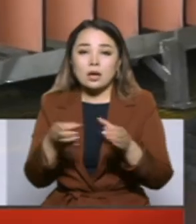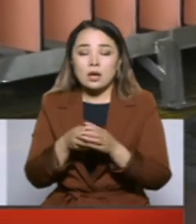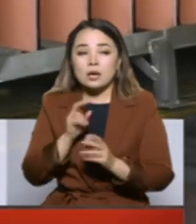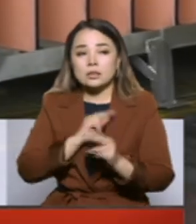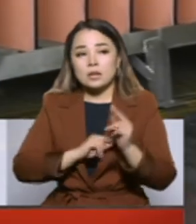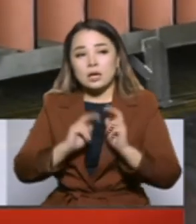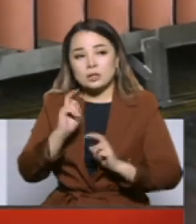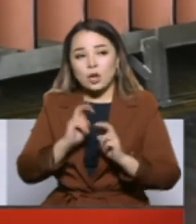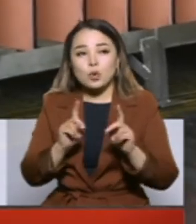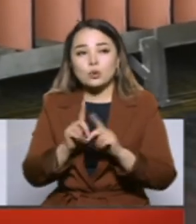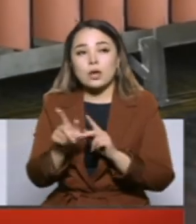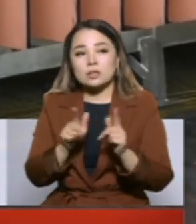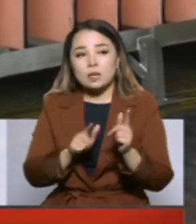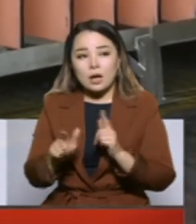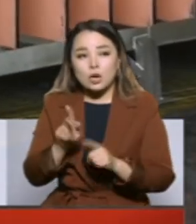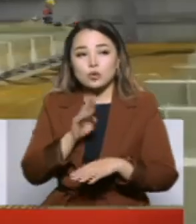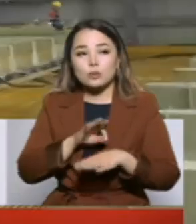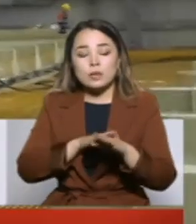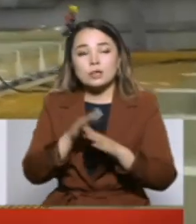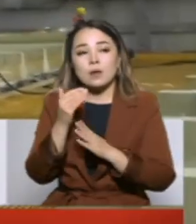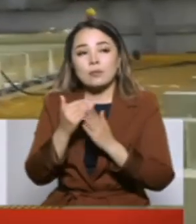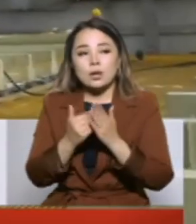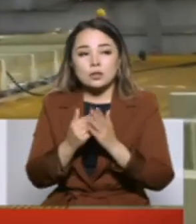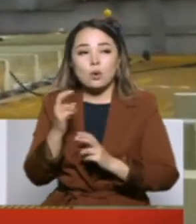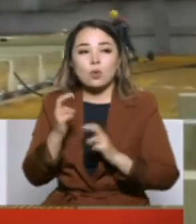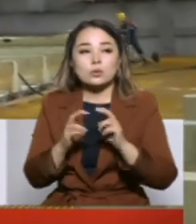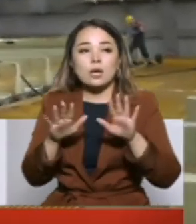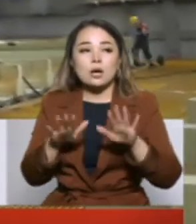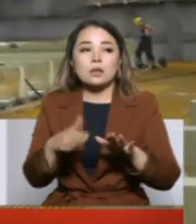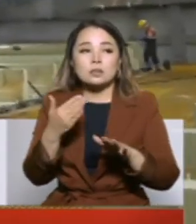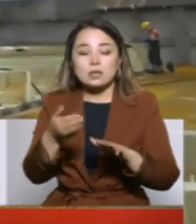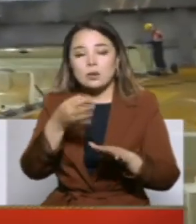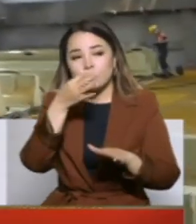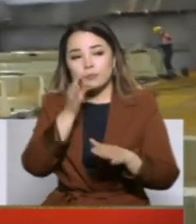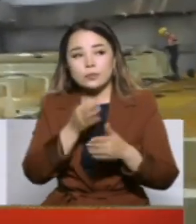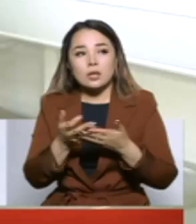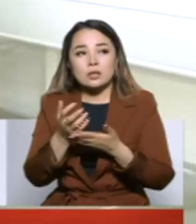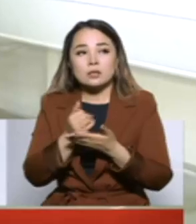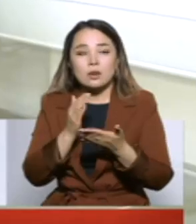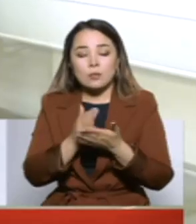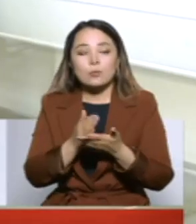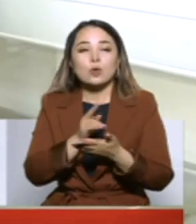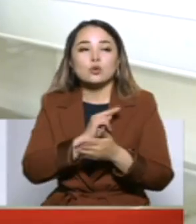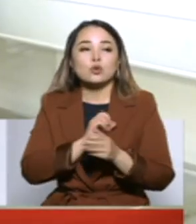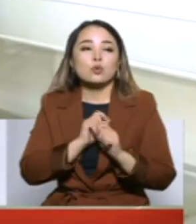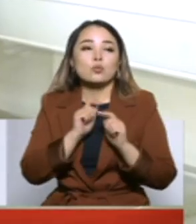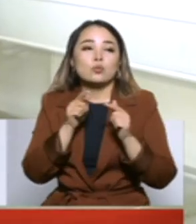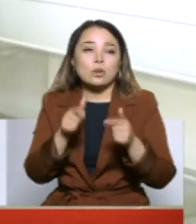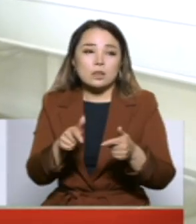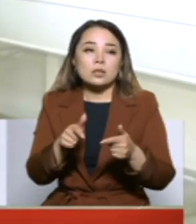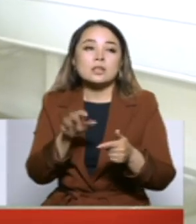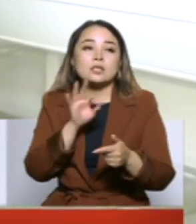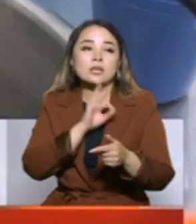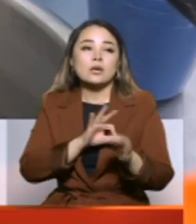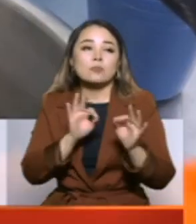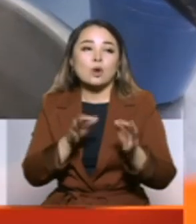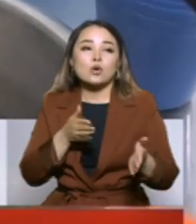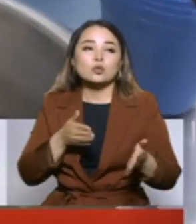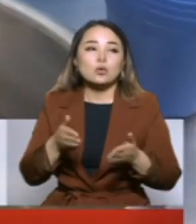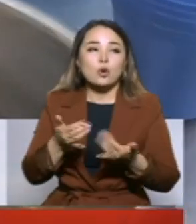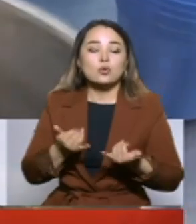және қайта даярлау бағдарламалары арқылы өндіріс орнында тәжірибе жинақтап, жұмысқа орналасудың ең тиімді жолын